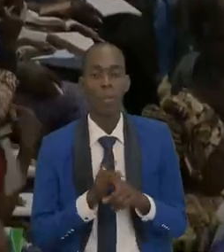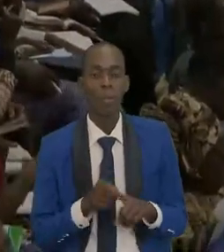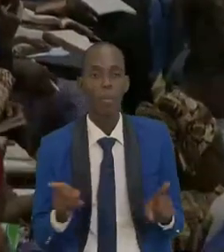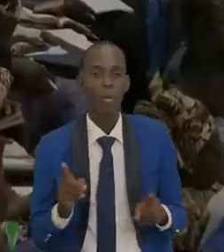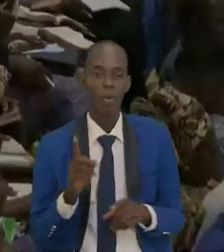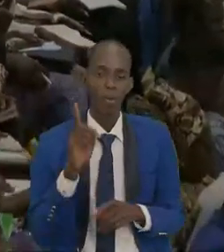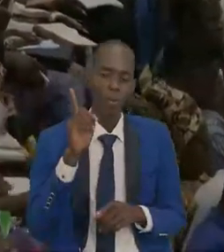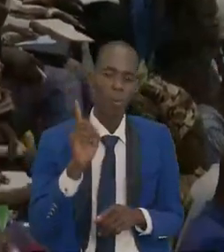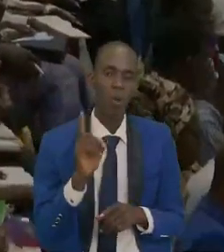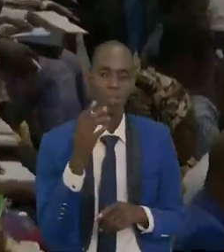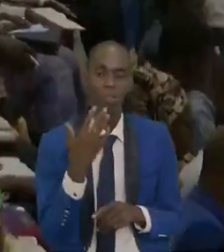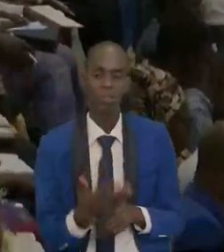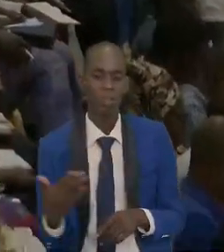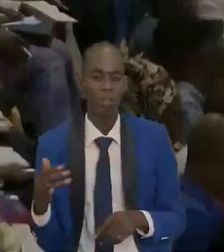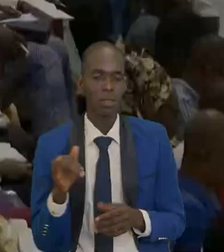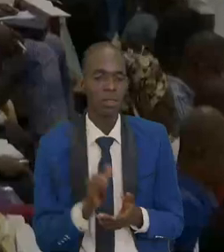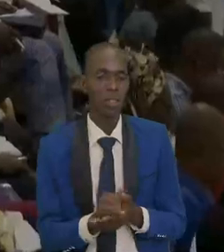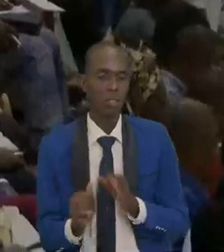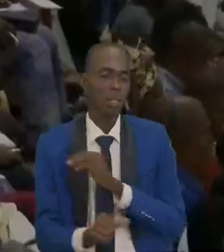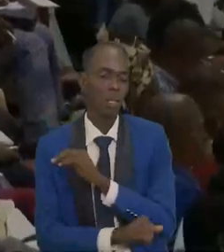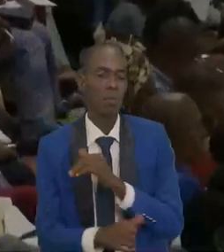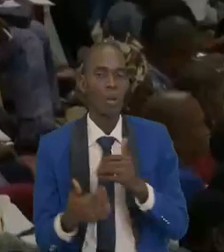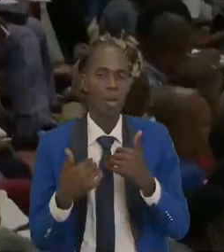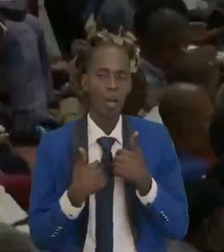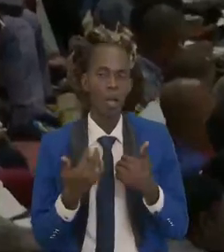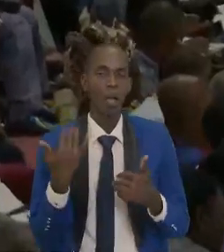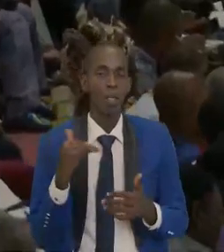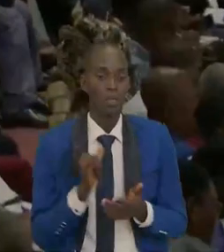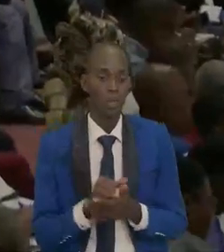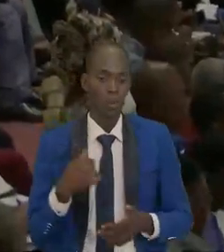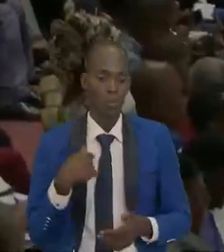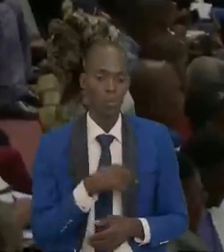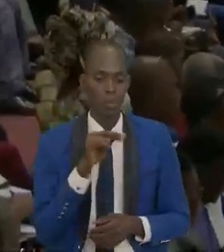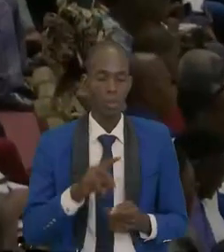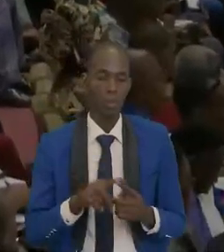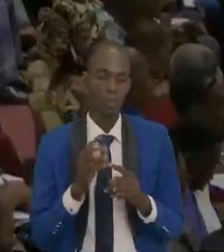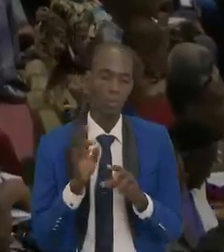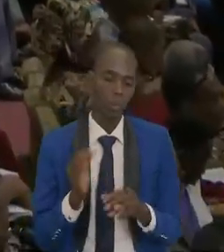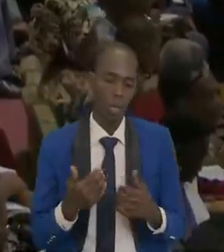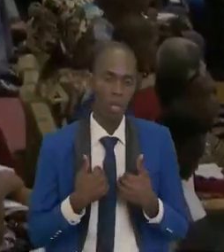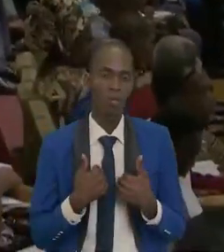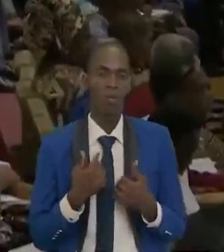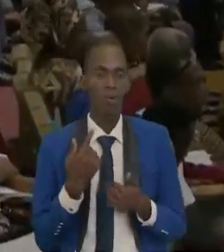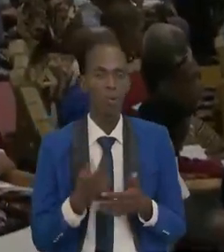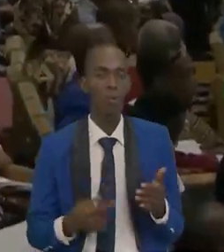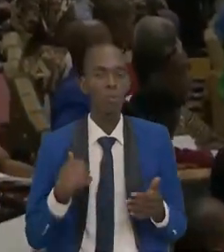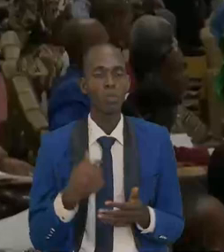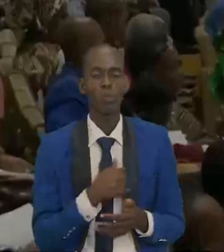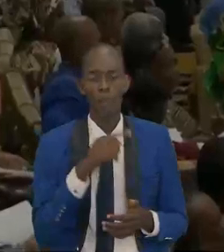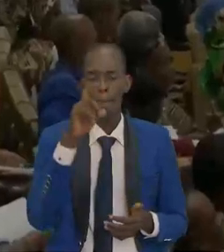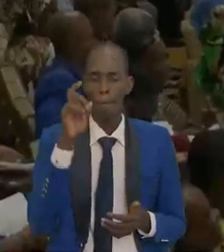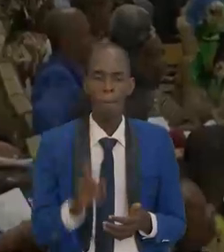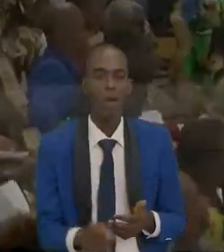Mais la seule chose qu'il avait et que nous devions avoir et que nous devons